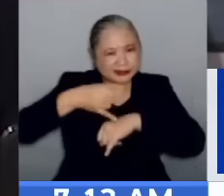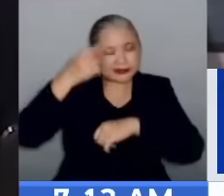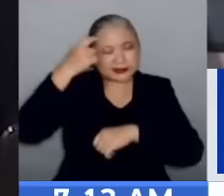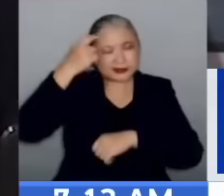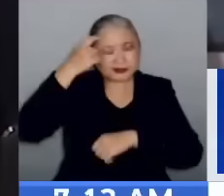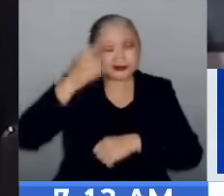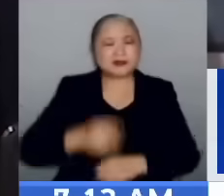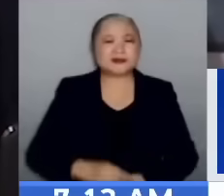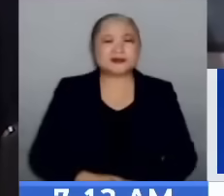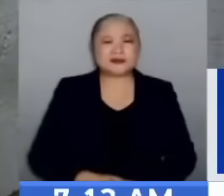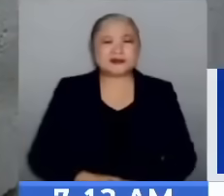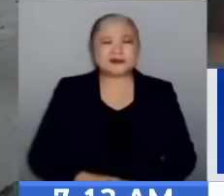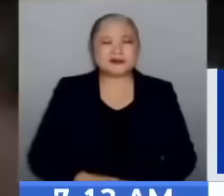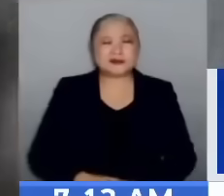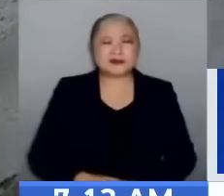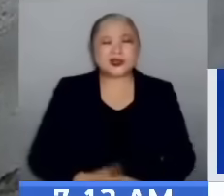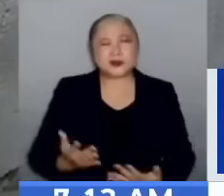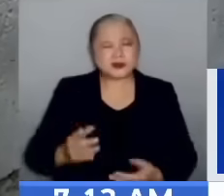rare condition.